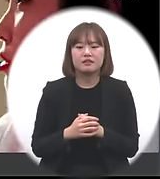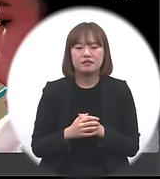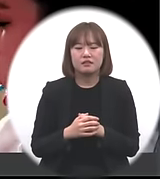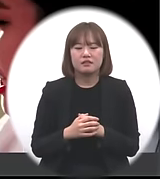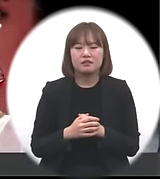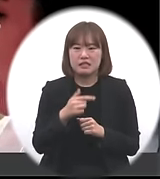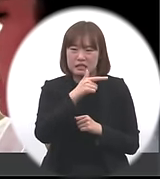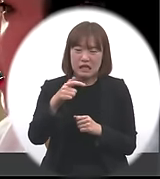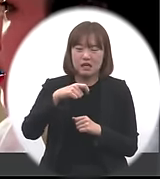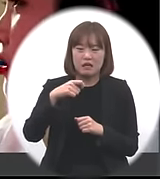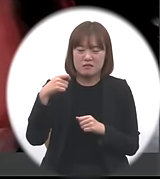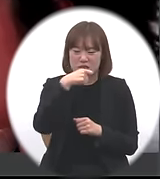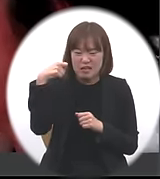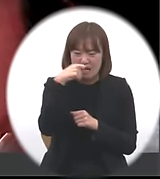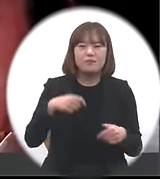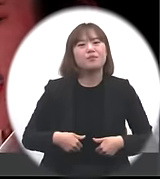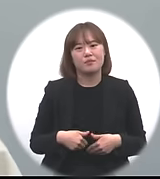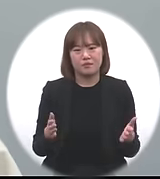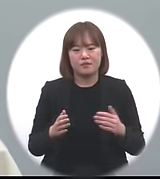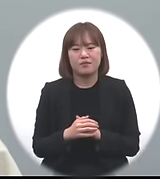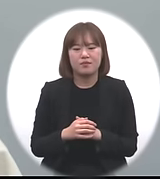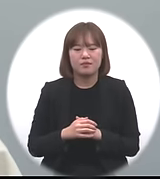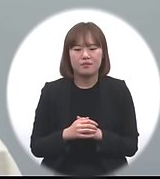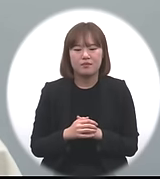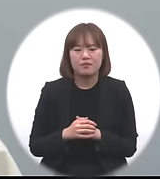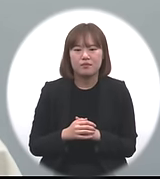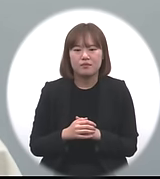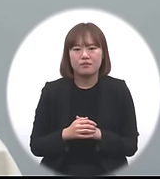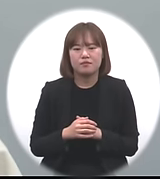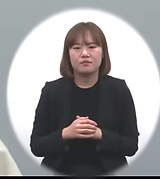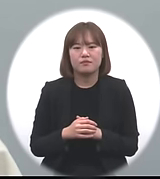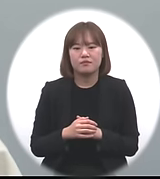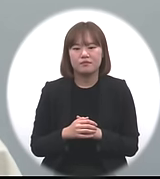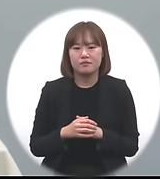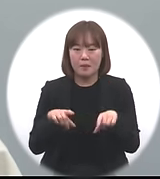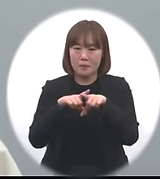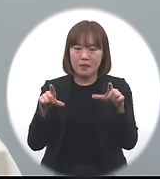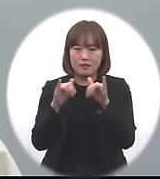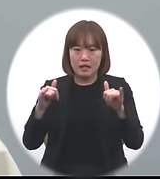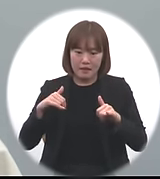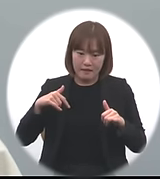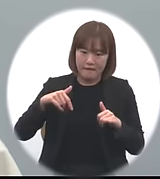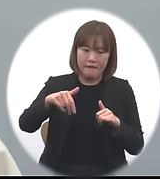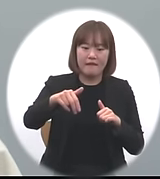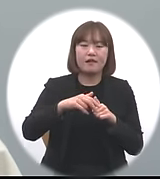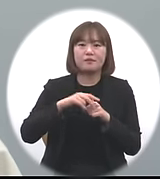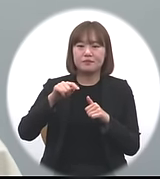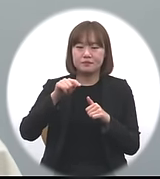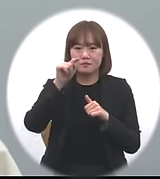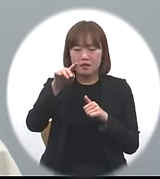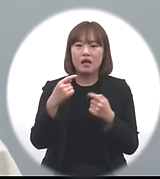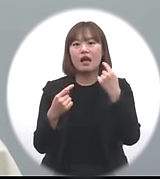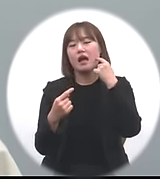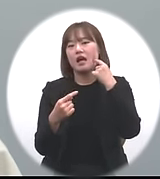저렇게 큰 움직임이 필요가 있을까요? 그래서 보통 어느 누구든 길거리 지나가는 어느 누구든 일로 와보세요 그러고 나서 저